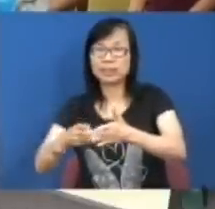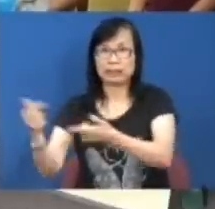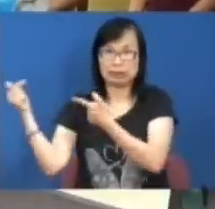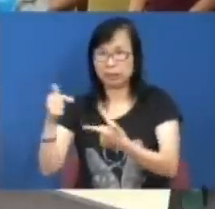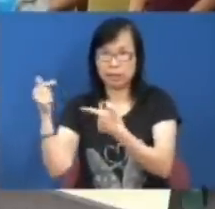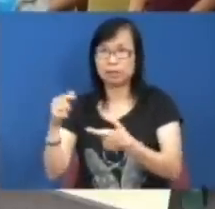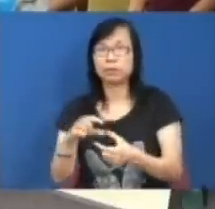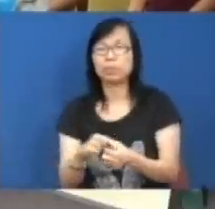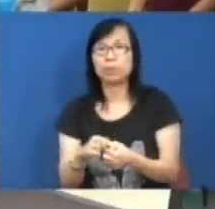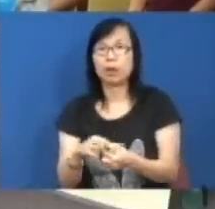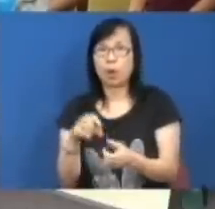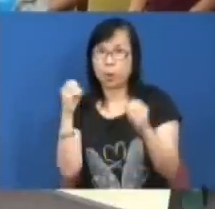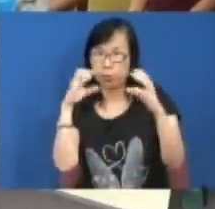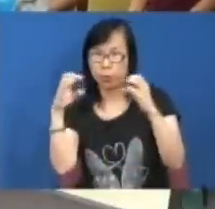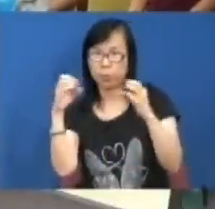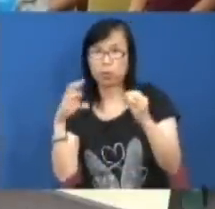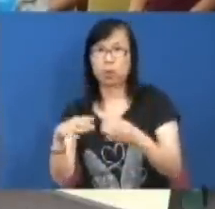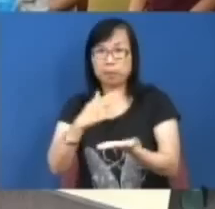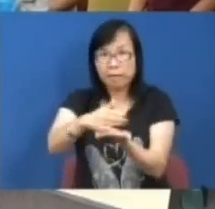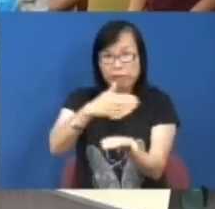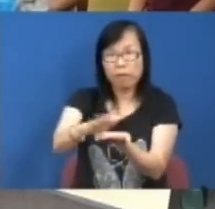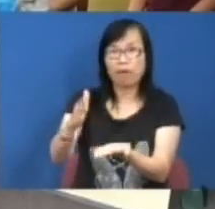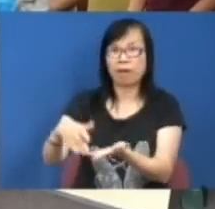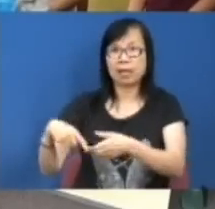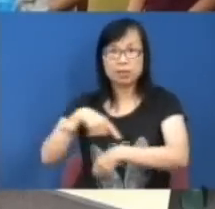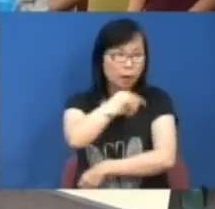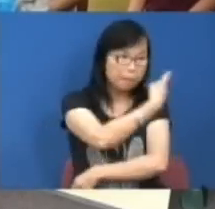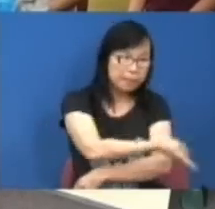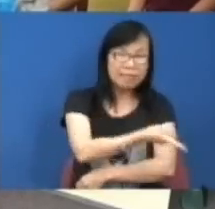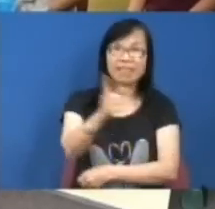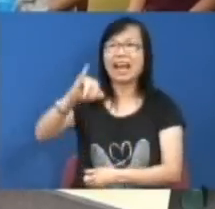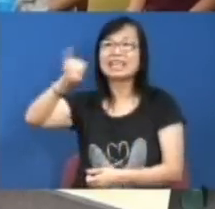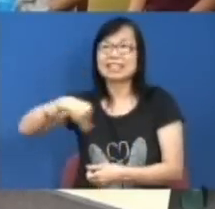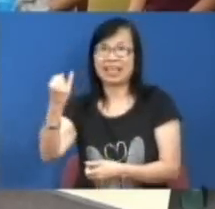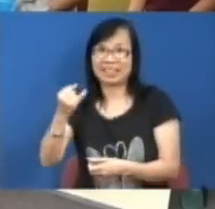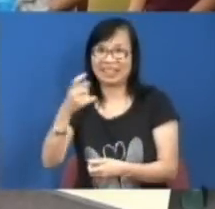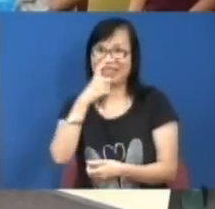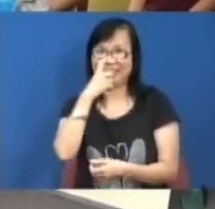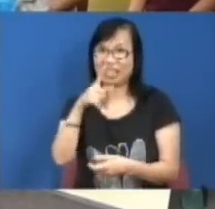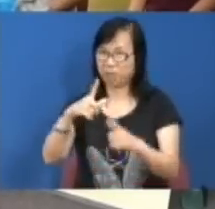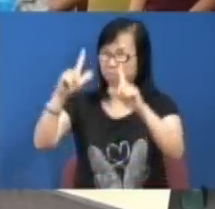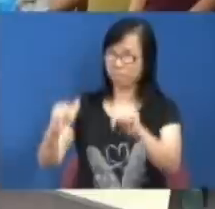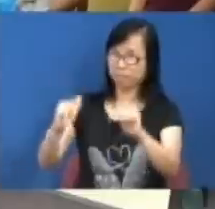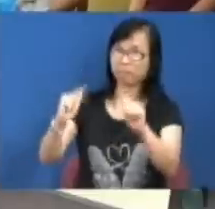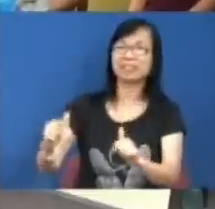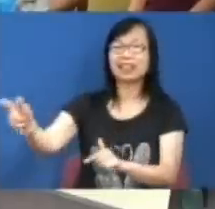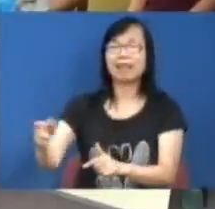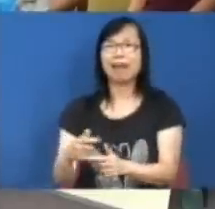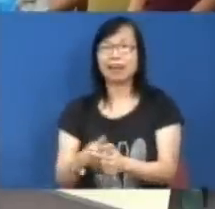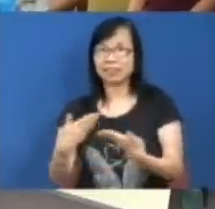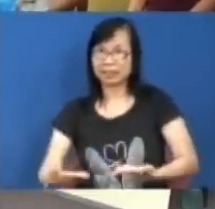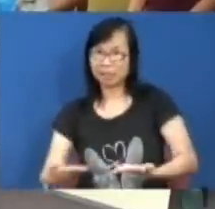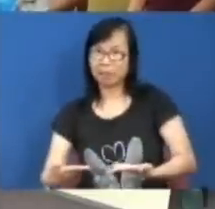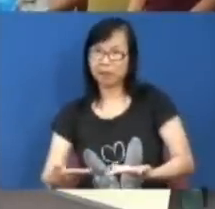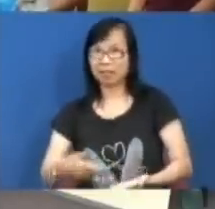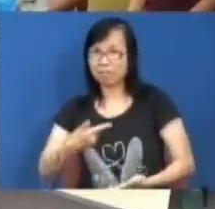延續我哋個討論啦，同埋分享。咁身邊咧大家好熟悉啦 ，Jackie。 Hello， 蒲職師。咁咧今日咧我哋比